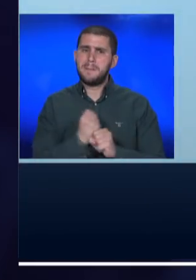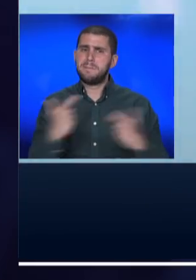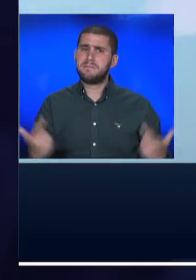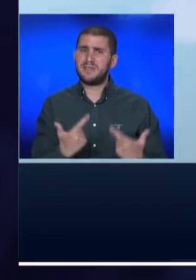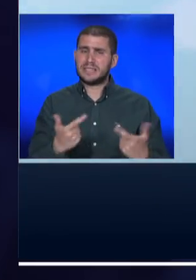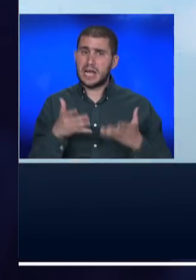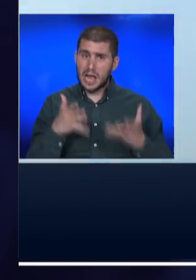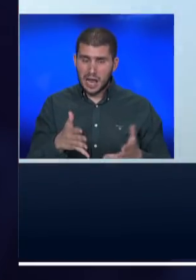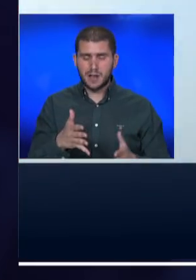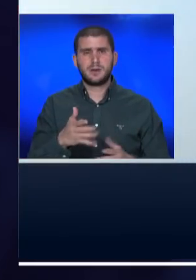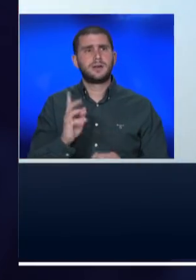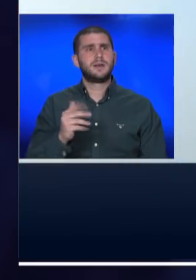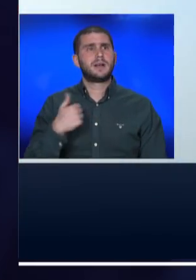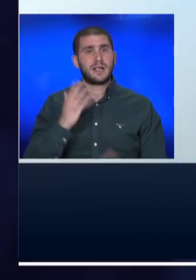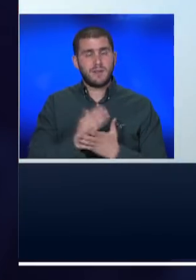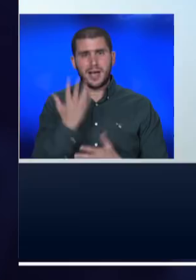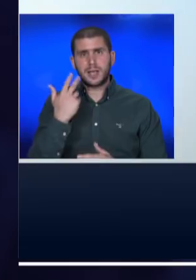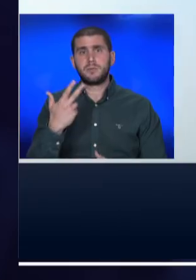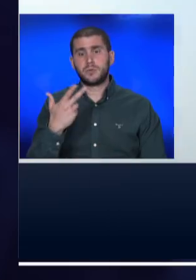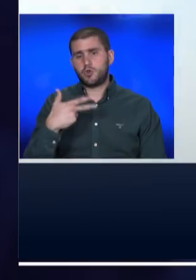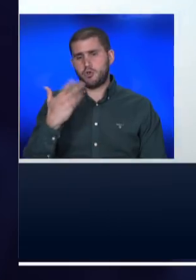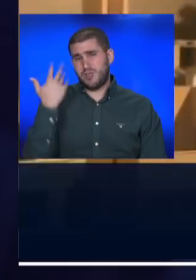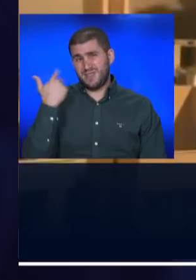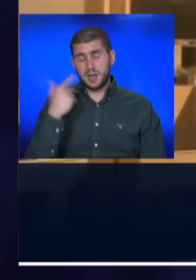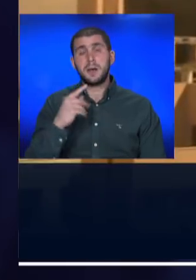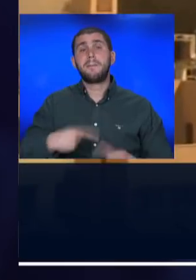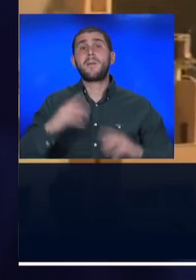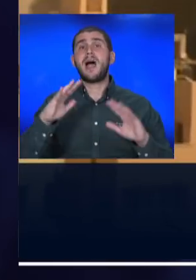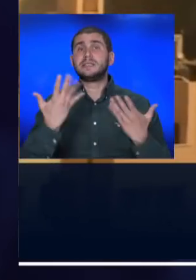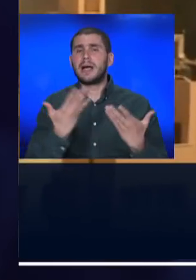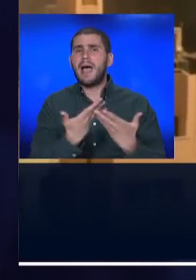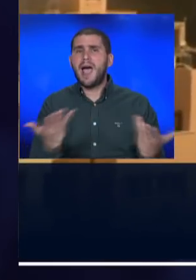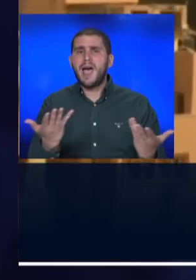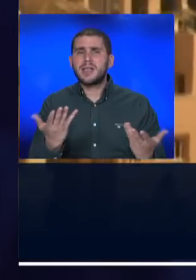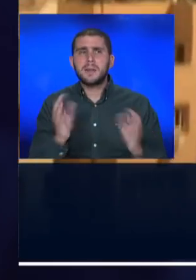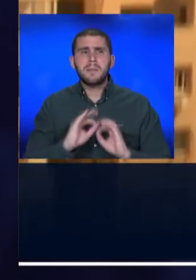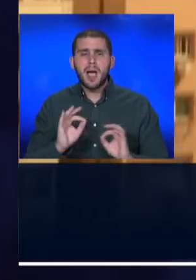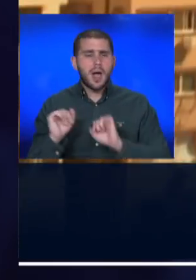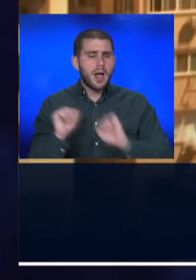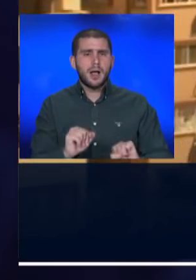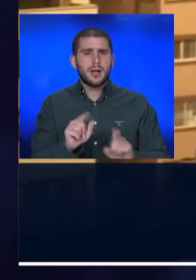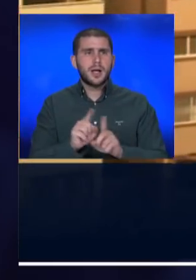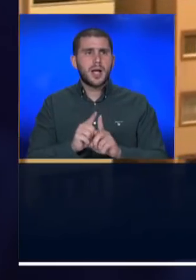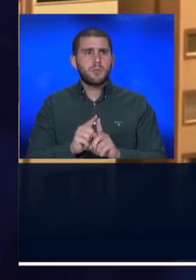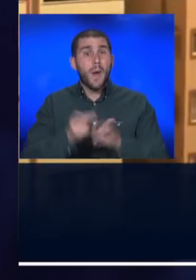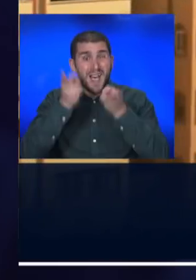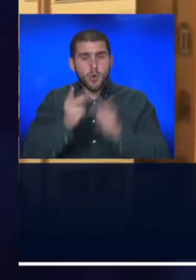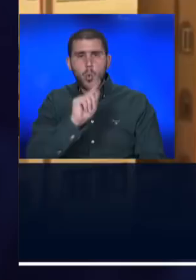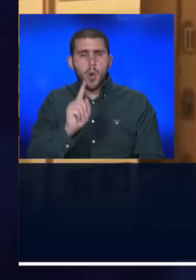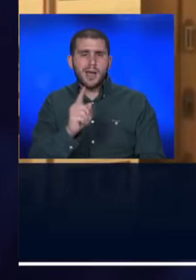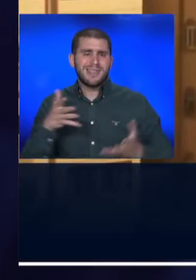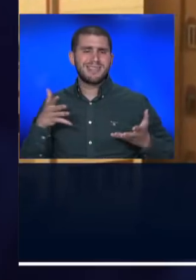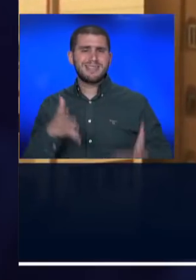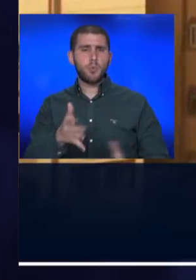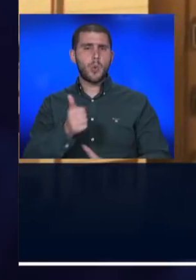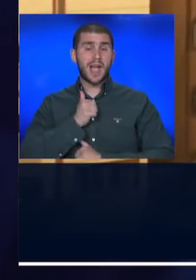3 בסדר גודל הזה שהיו לפניו, שביום העשירי אין לפחות מאחורי הגב את הנבוט של האפשרות של התמרון הקרקעי, גם אם לא מתכוונים לזה ברצינות,